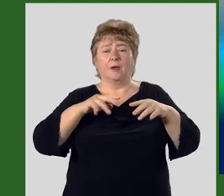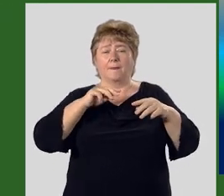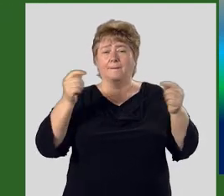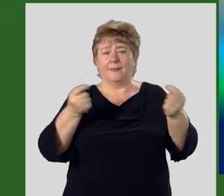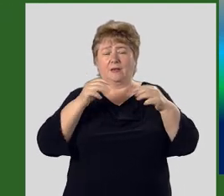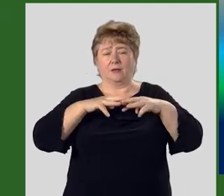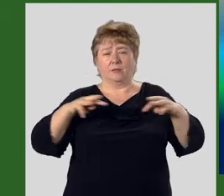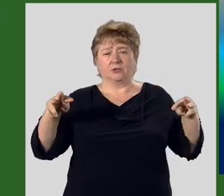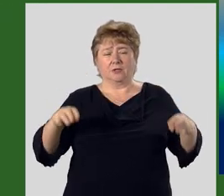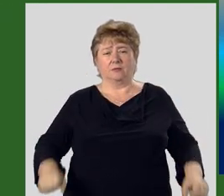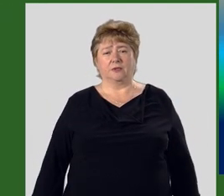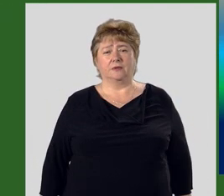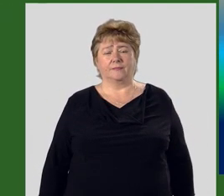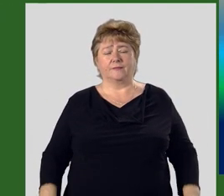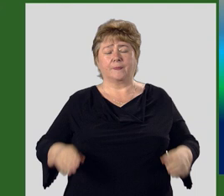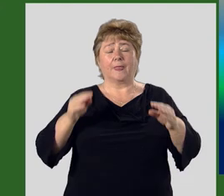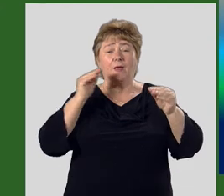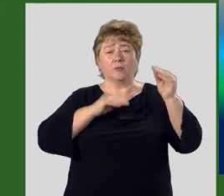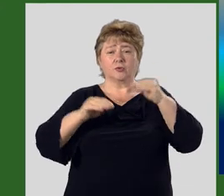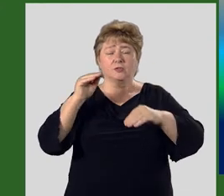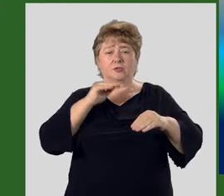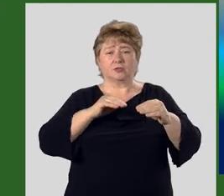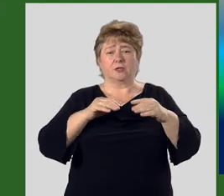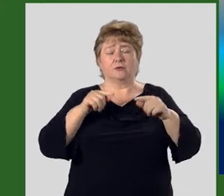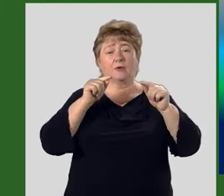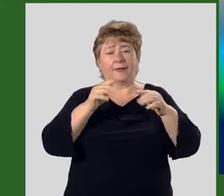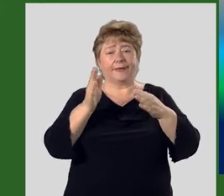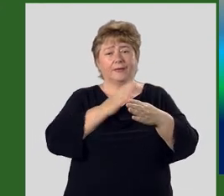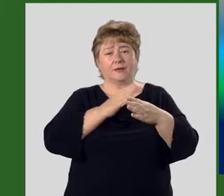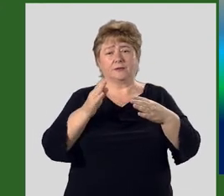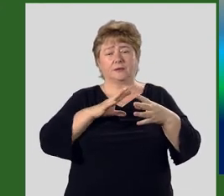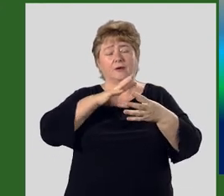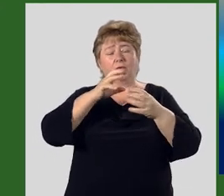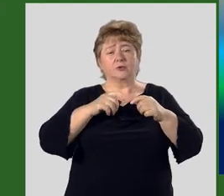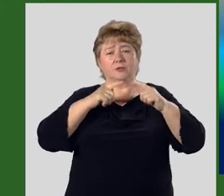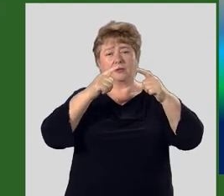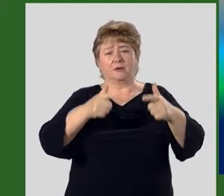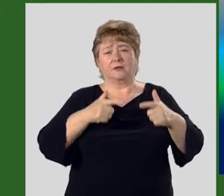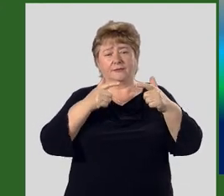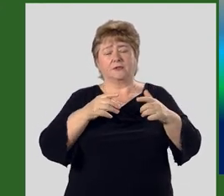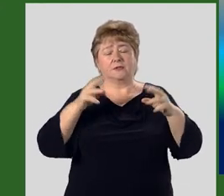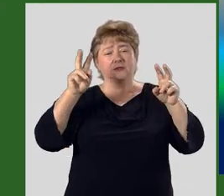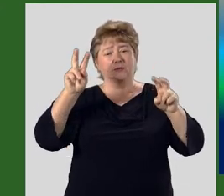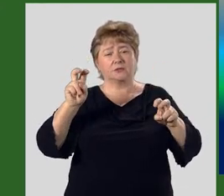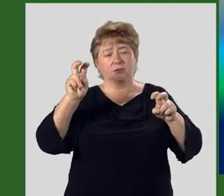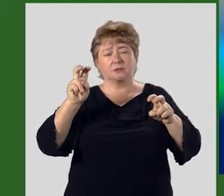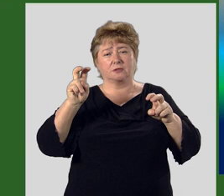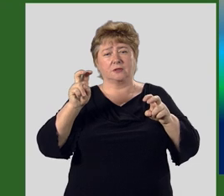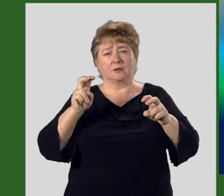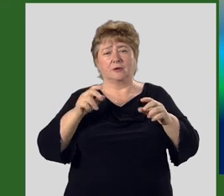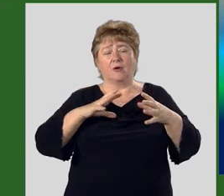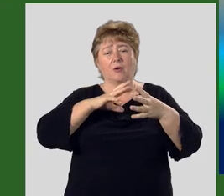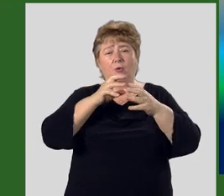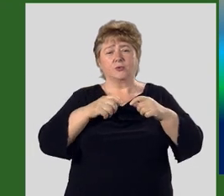мелкомасштабные. По содержанию они делятся общегеографические и тематические.